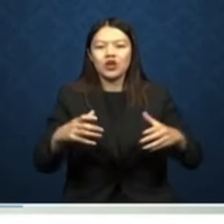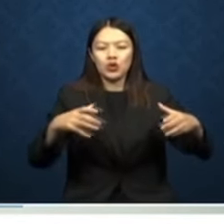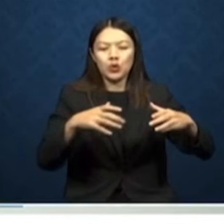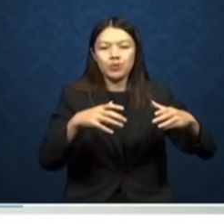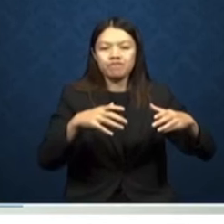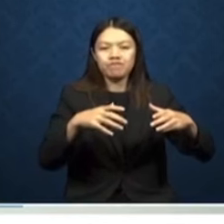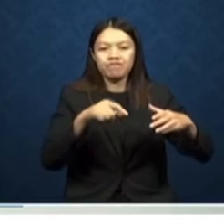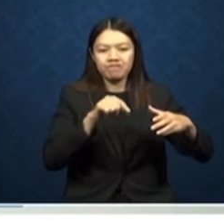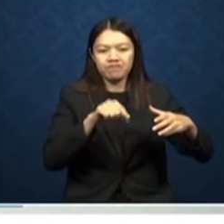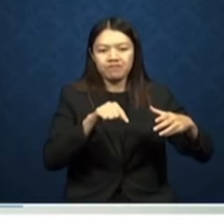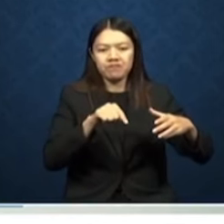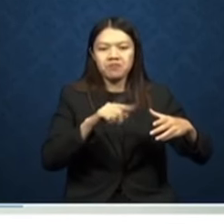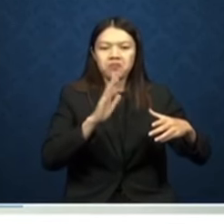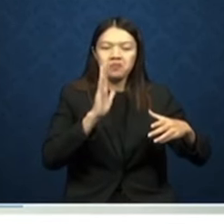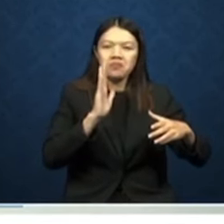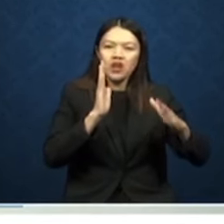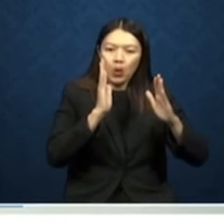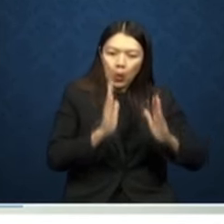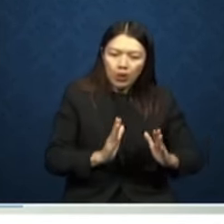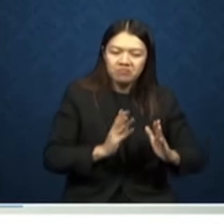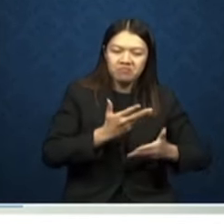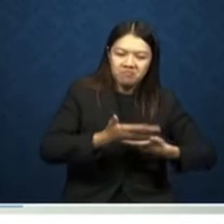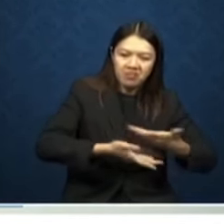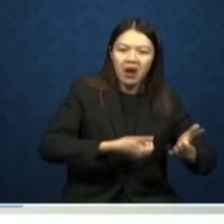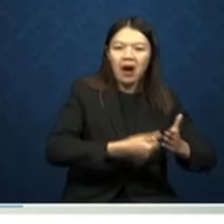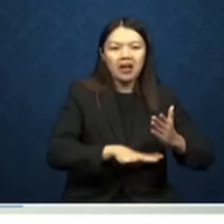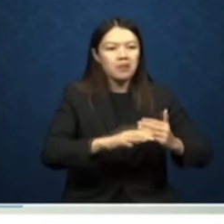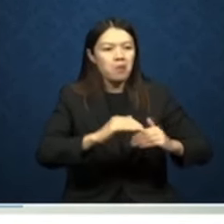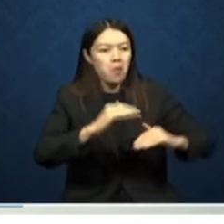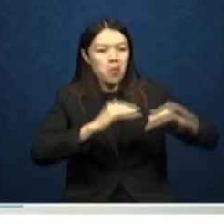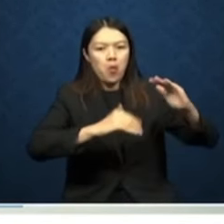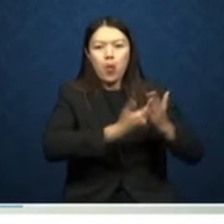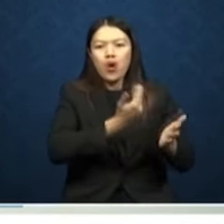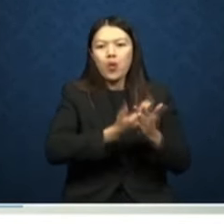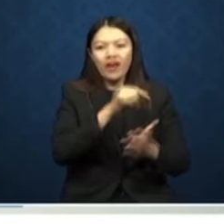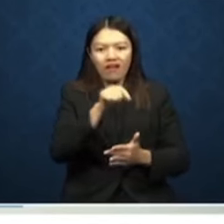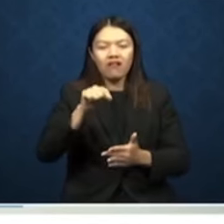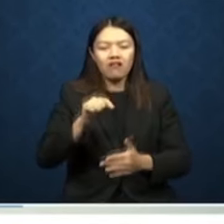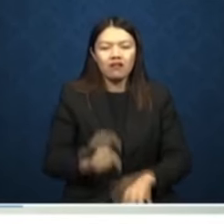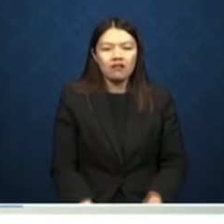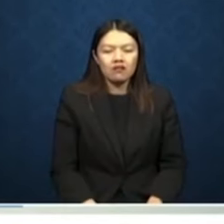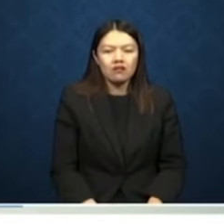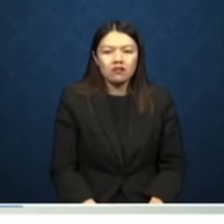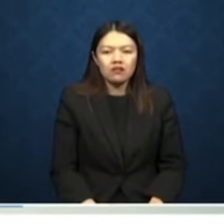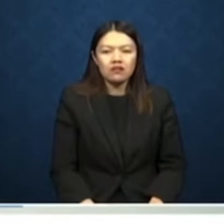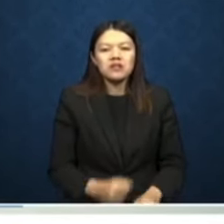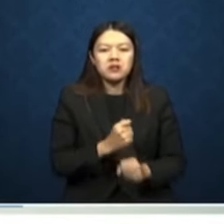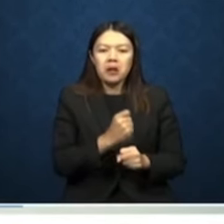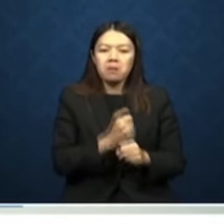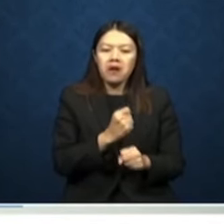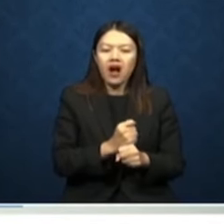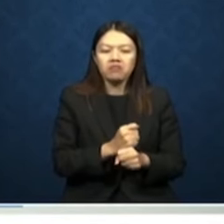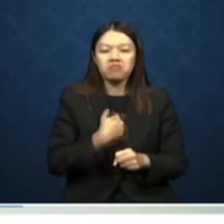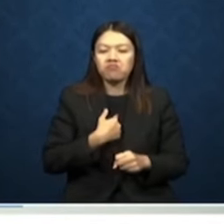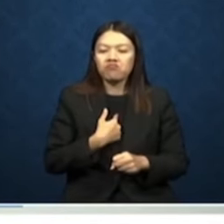กลุ่มพ่อค้ากลุ่มนักธุรกิจหัวใสที่ทำมาหากินบนความ